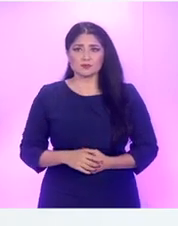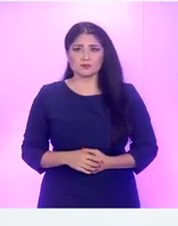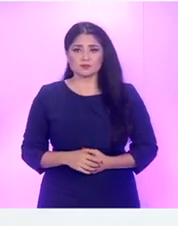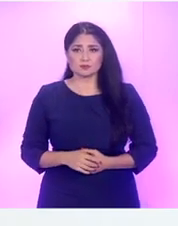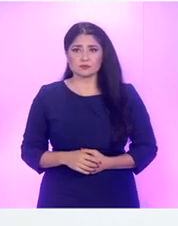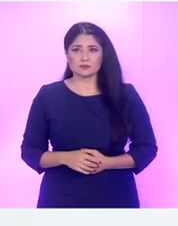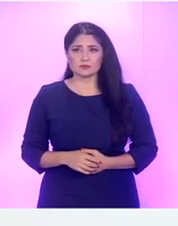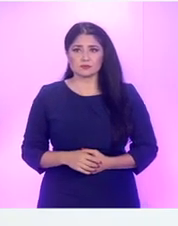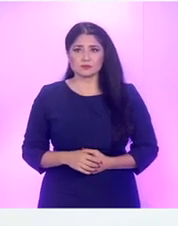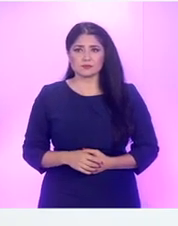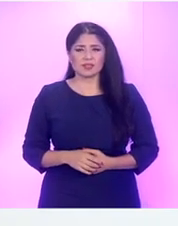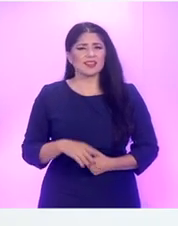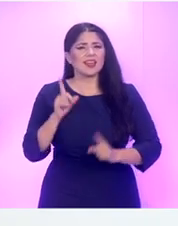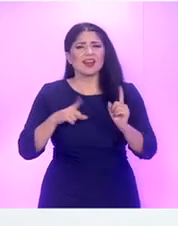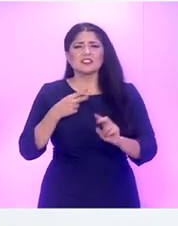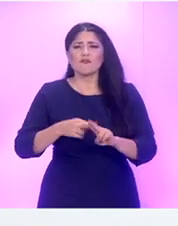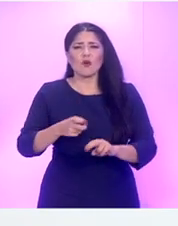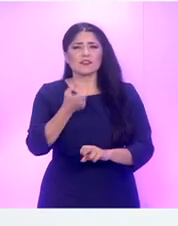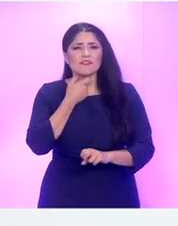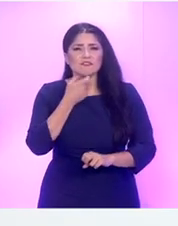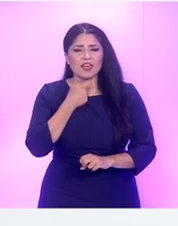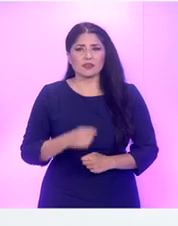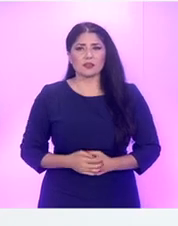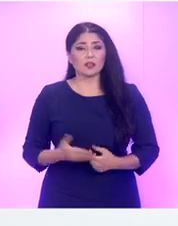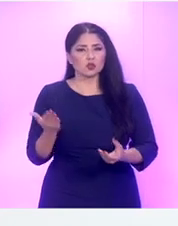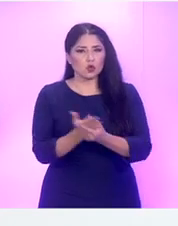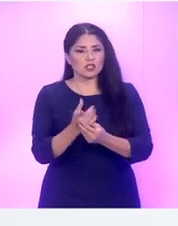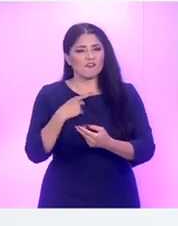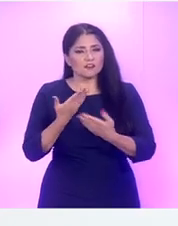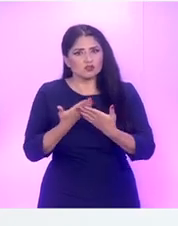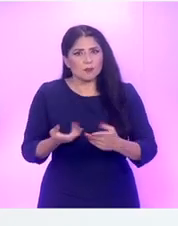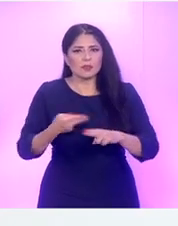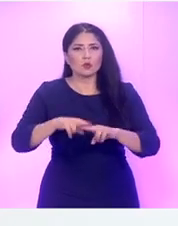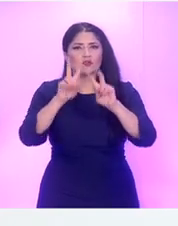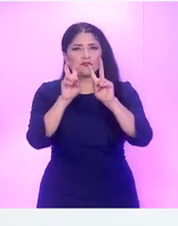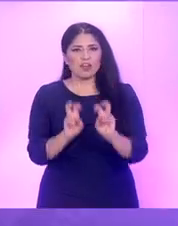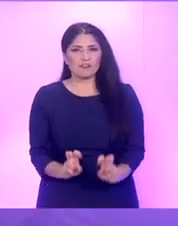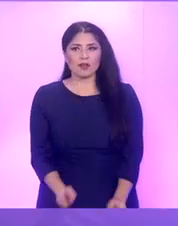informații, indiferent de cât de vechi este, cazul va fi reluat și investigat.